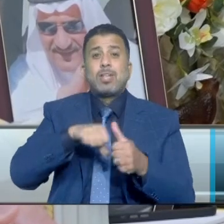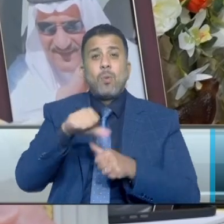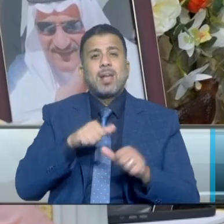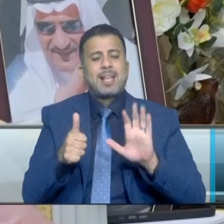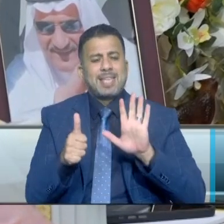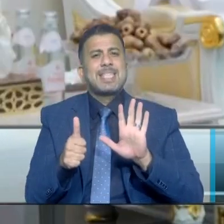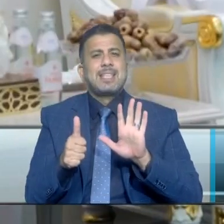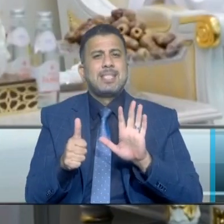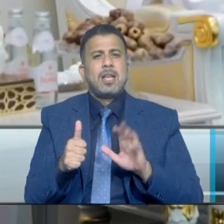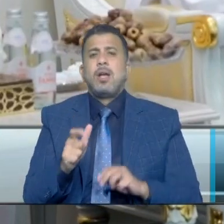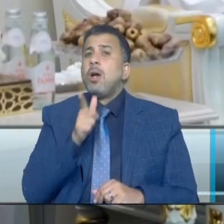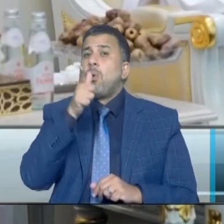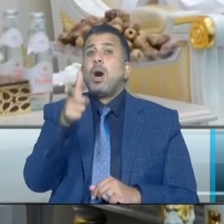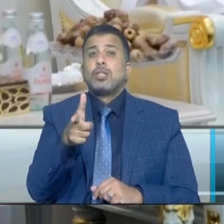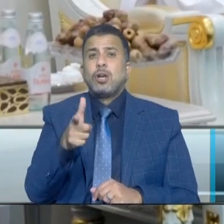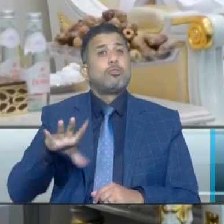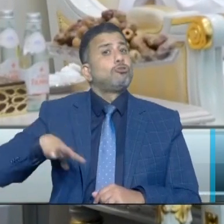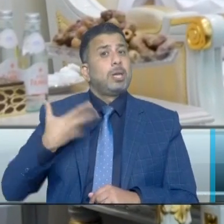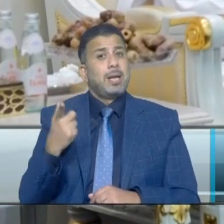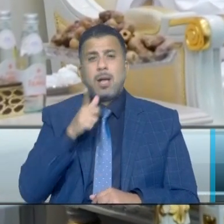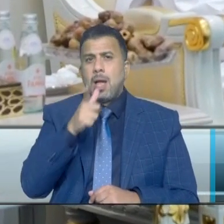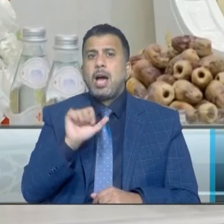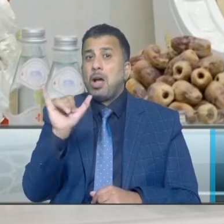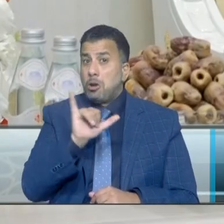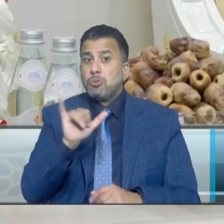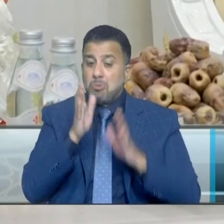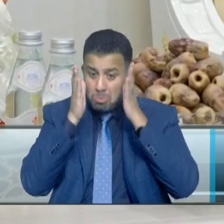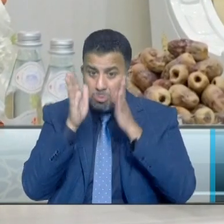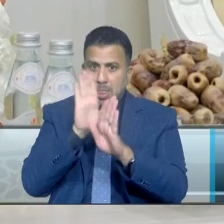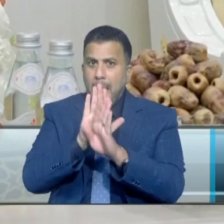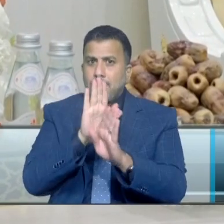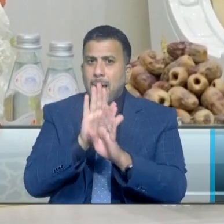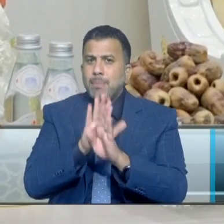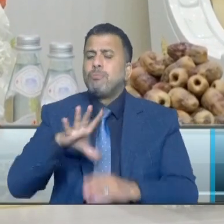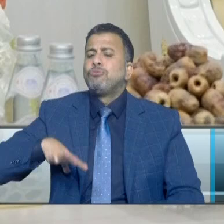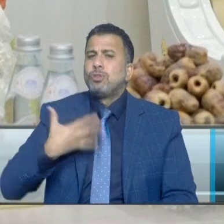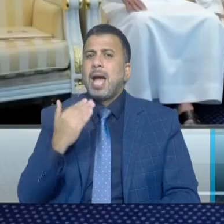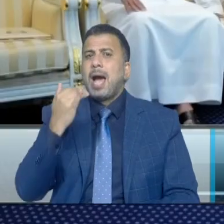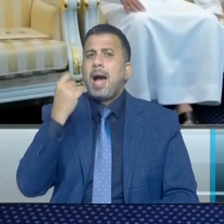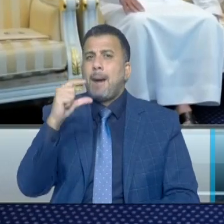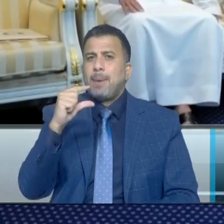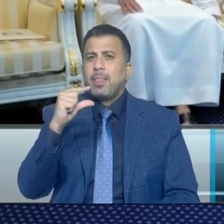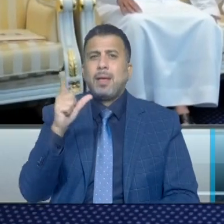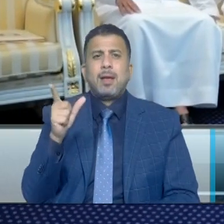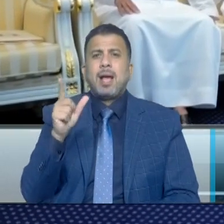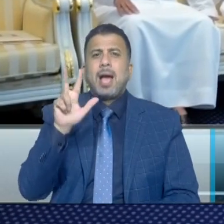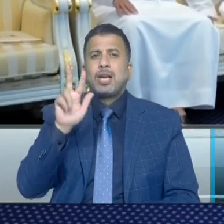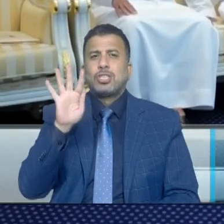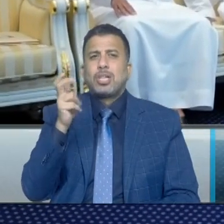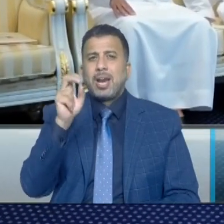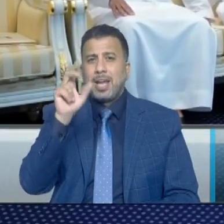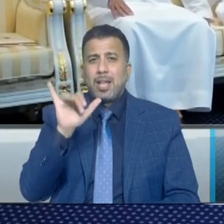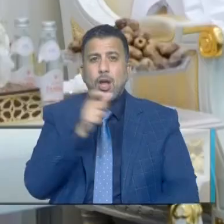فجيره في دورته السادسه واشار اسموه الى حرص ودعم صاحب السمو الشيخ حمد بن محمد